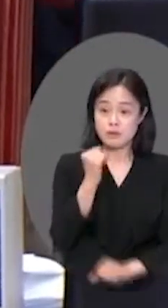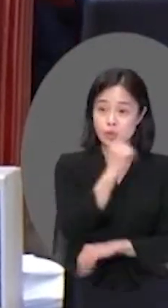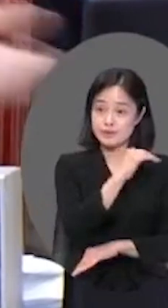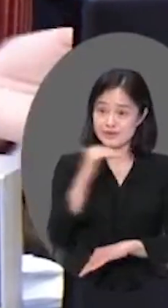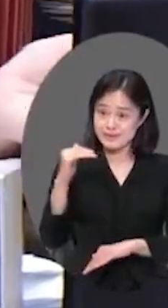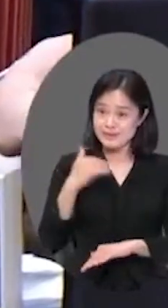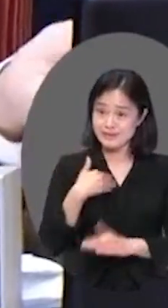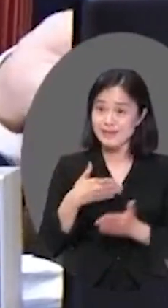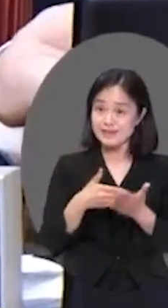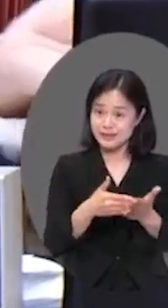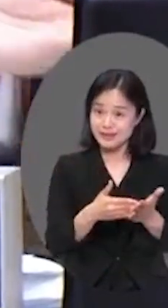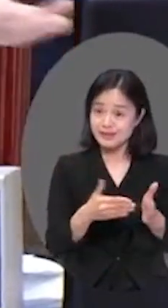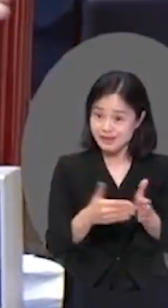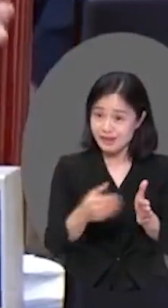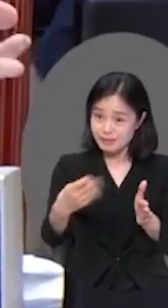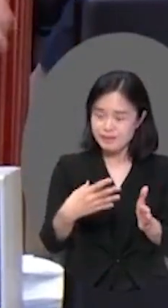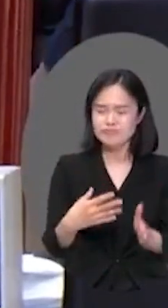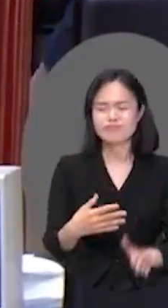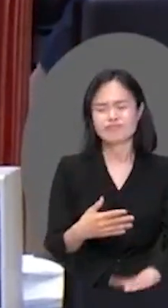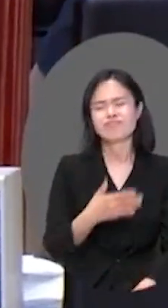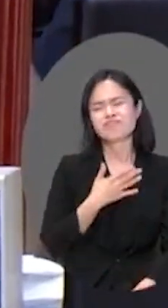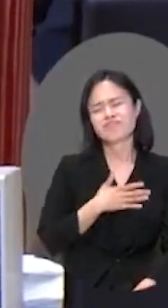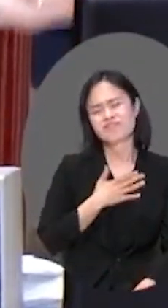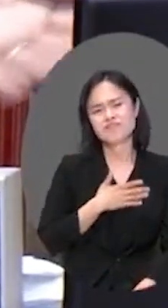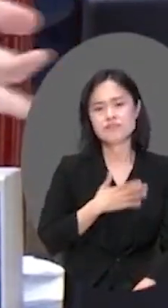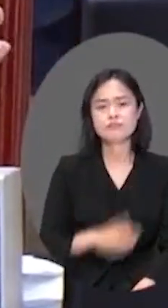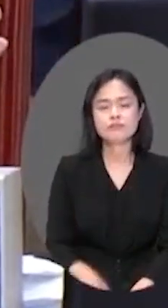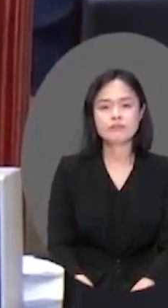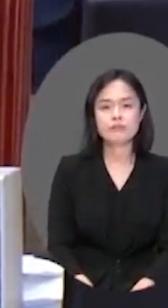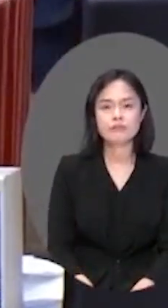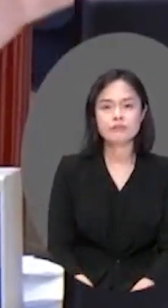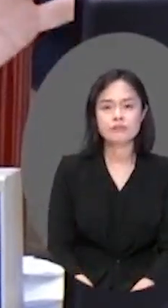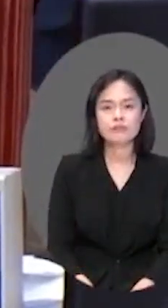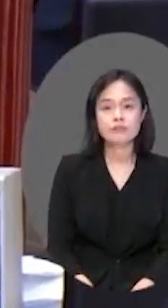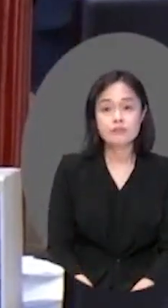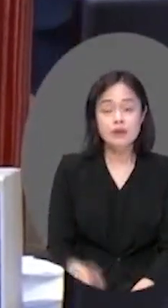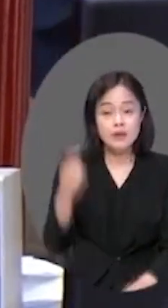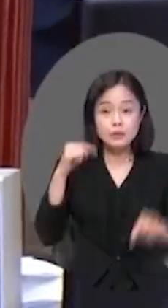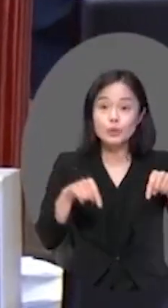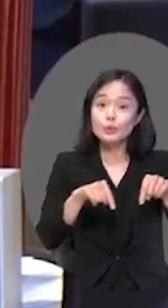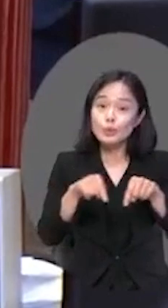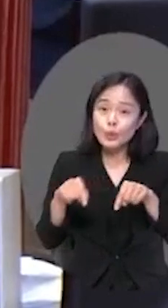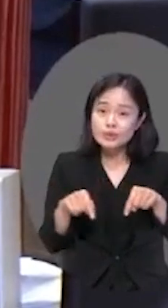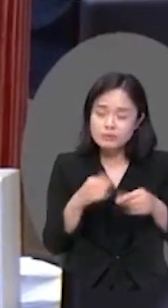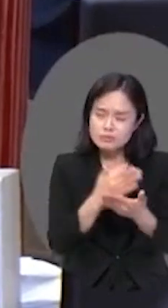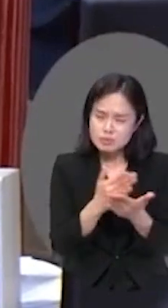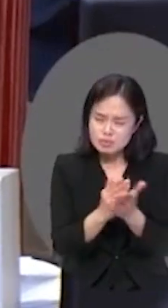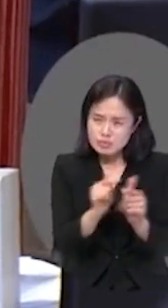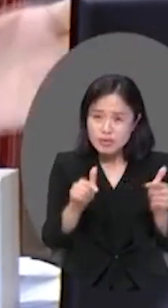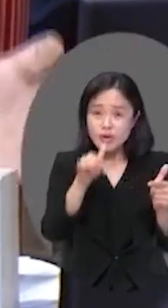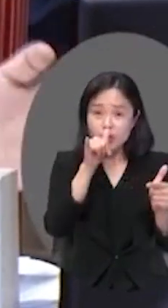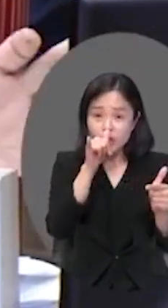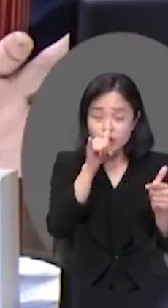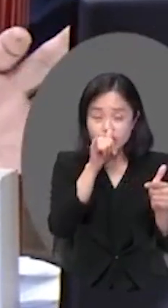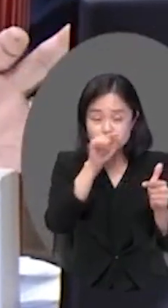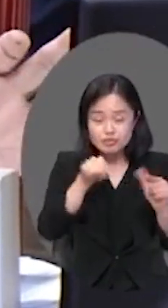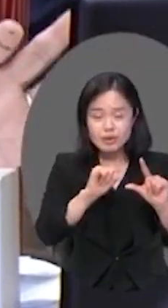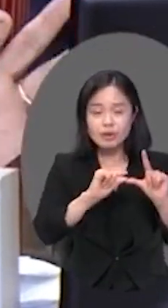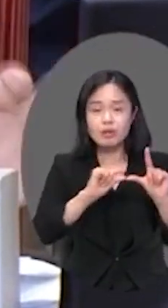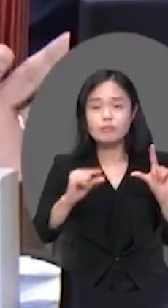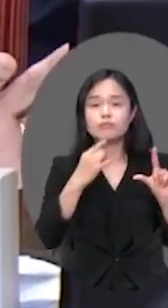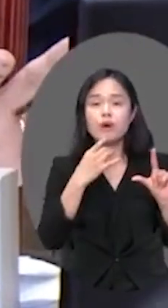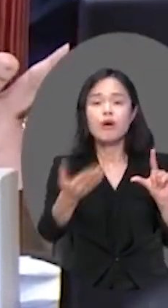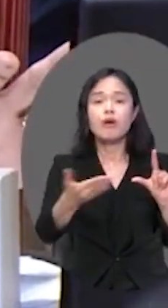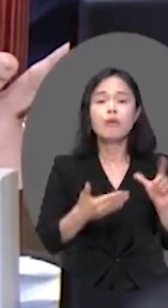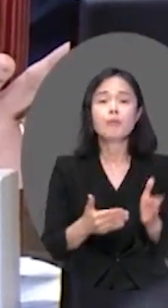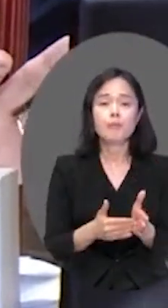이렇게 말하냐면 이 녹취록이라는 건 늘 여러 개가 있는데 일부분을 가져왔기 때문에 지금 이거 확인할 시간이